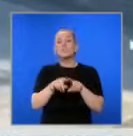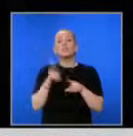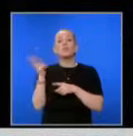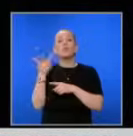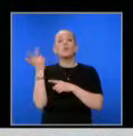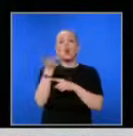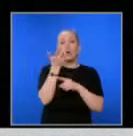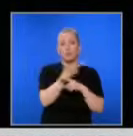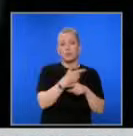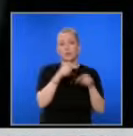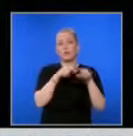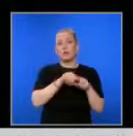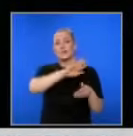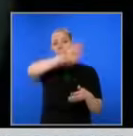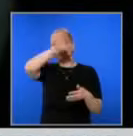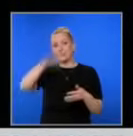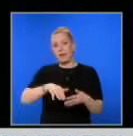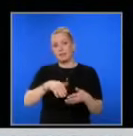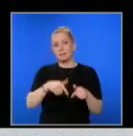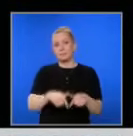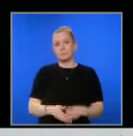по големина рафинерия в страната.